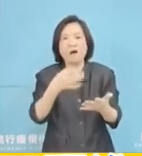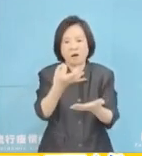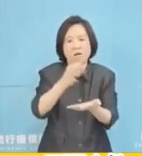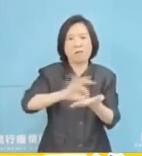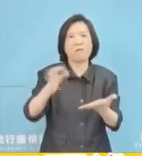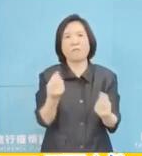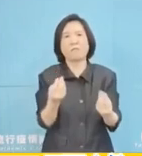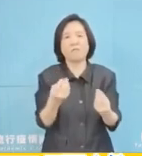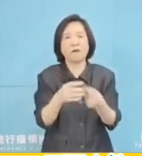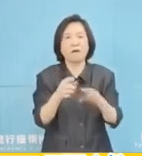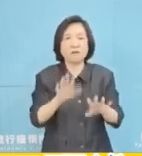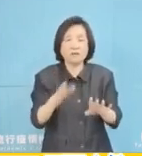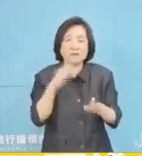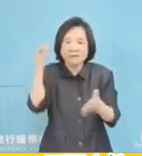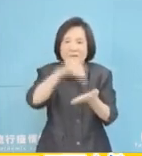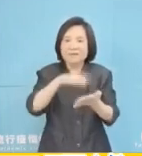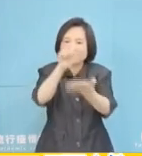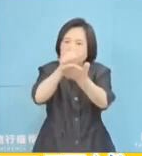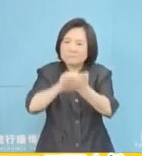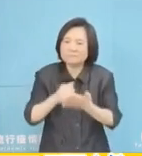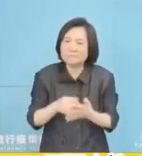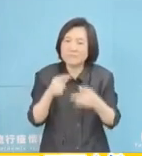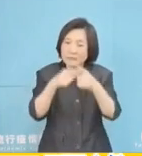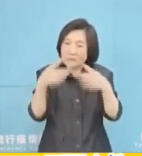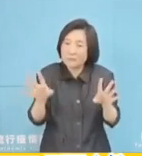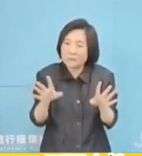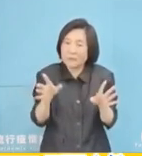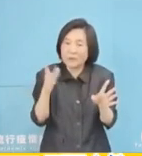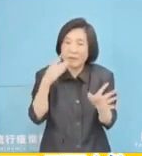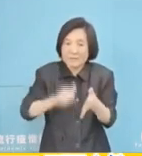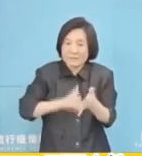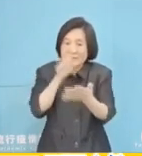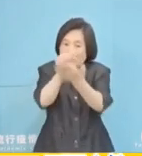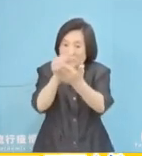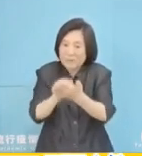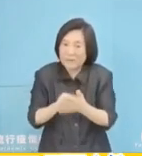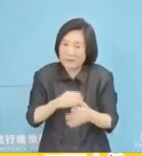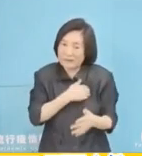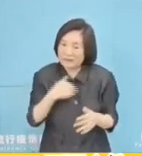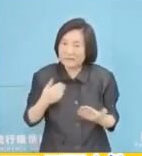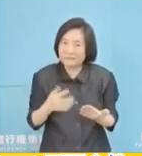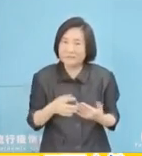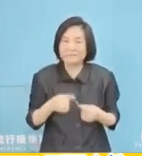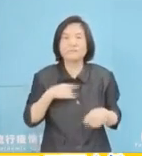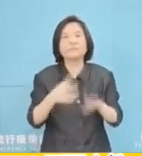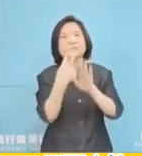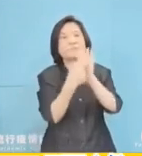台北市认为素质高的话，就用简单的方式或许可行。稍后更多讯息，马上回来。 回想这个框列的。